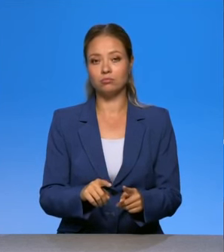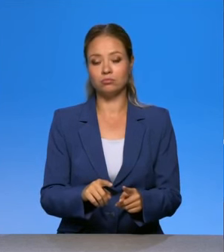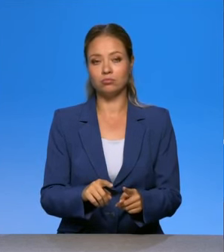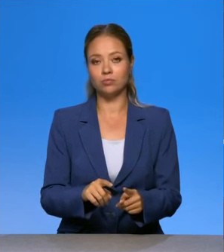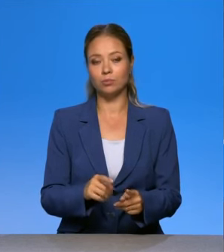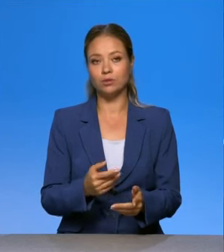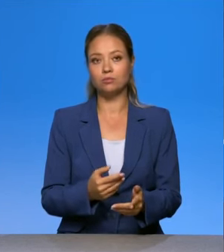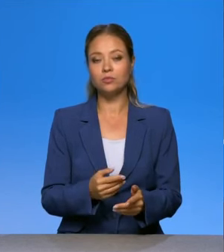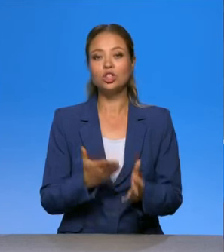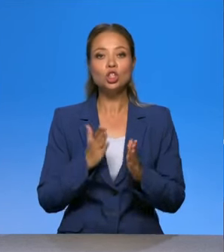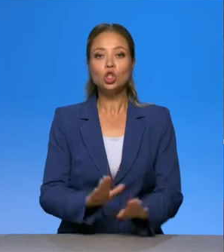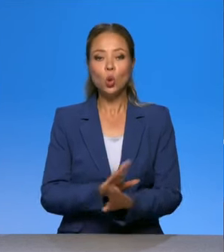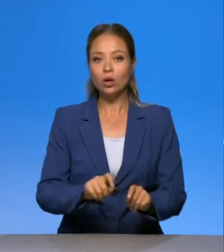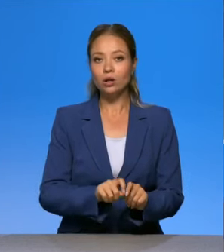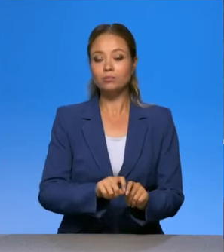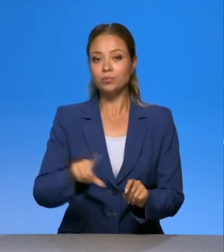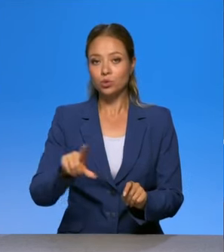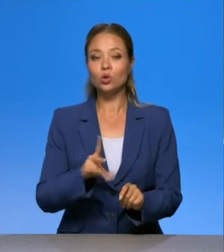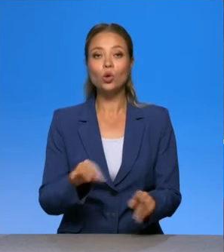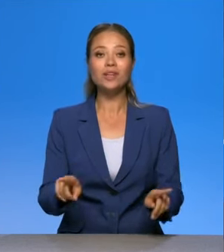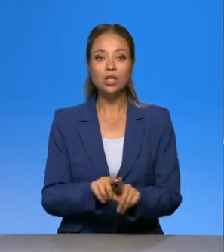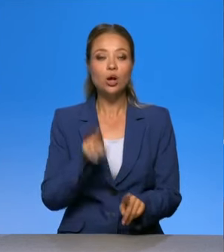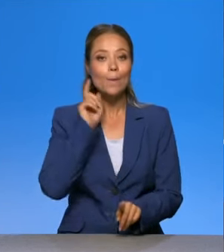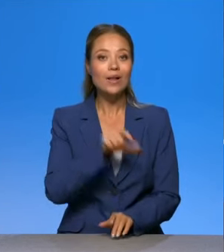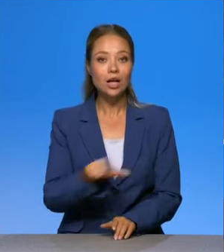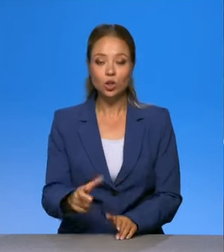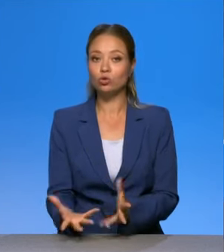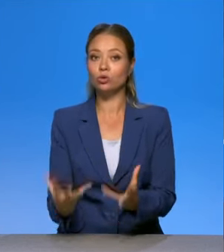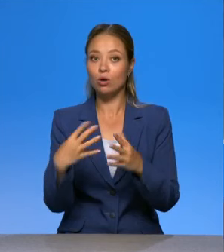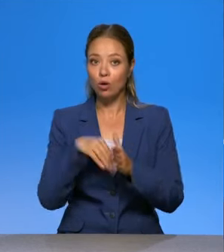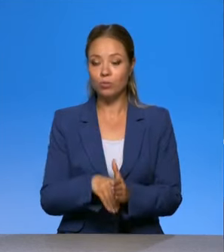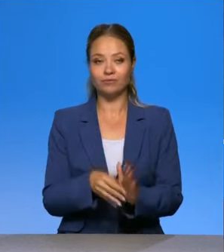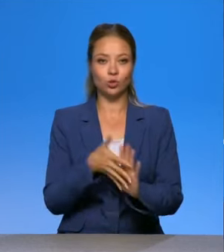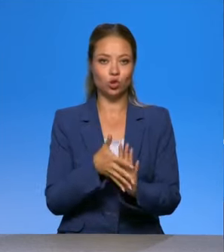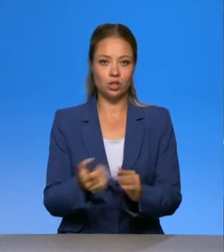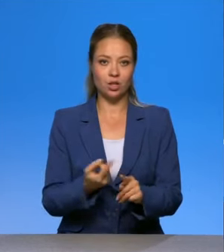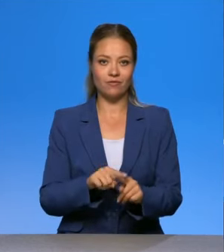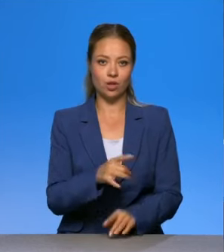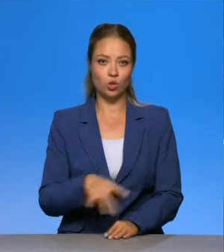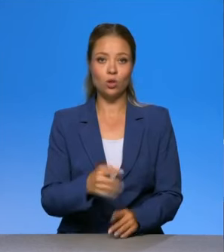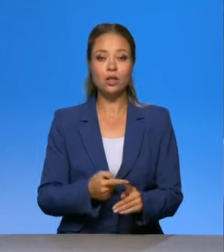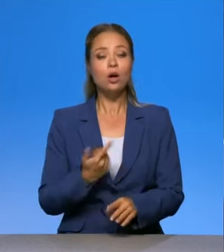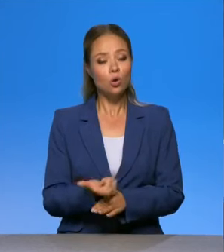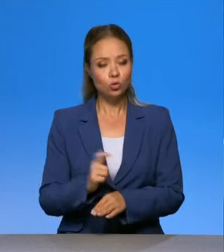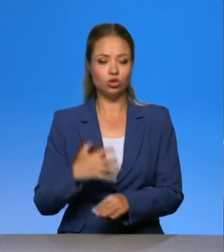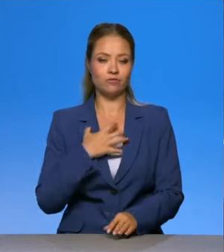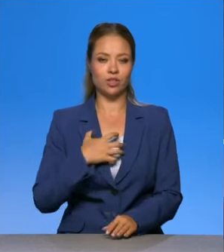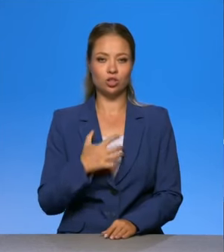импульс, а и возможность и привлекать молодежь в изучение этого региона. Это очень важно. Почему? Потому что